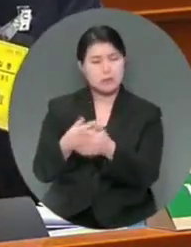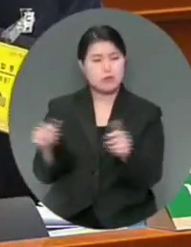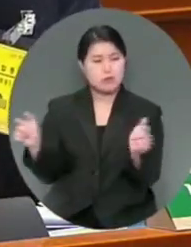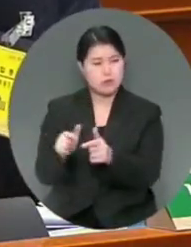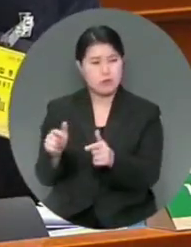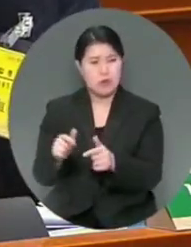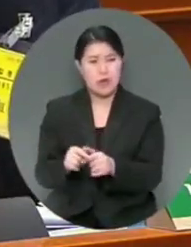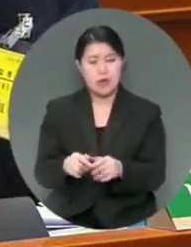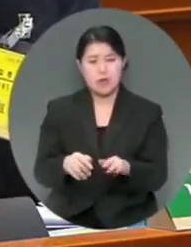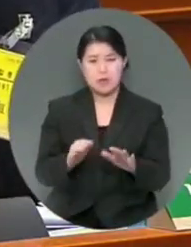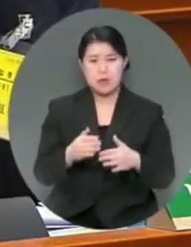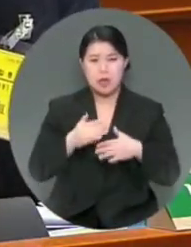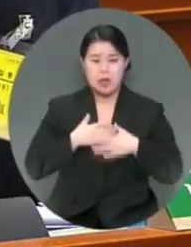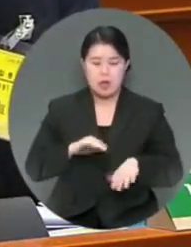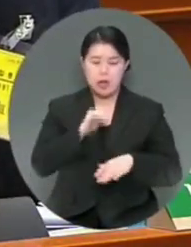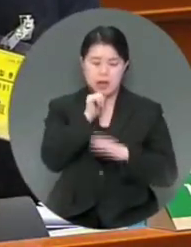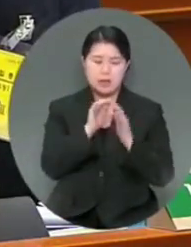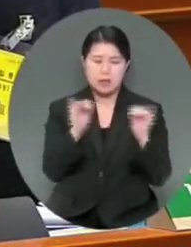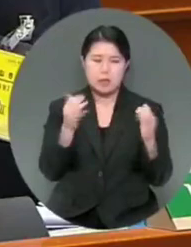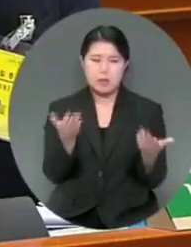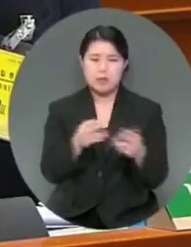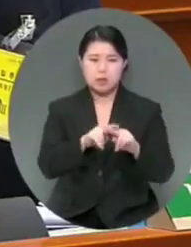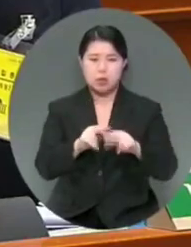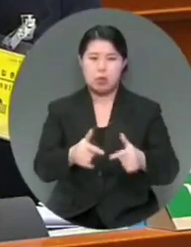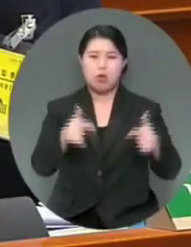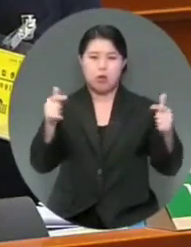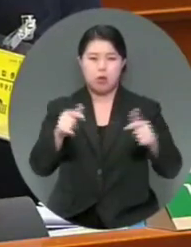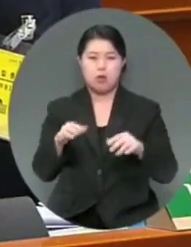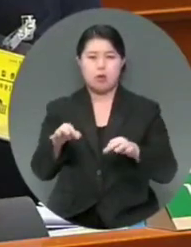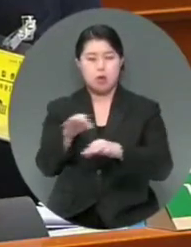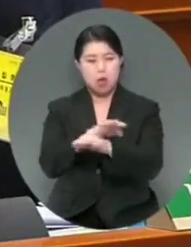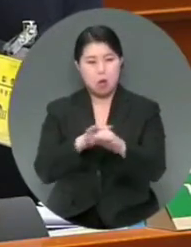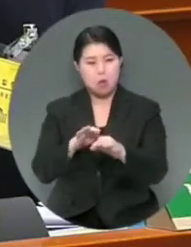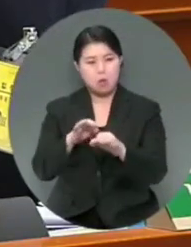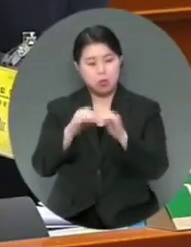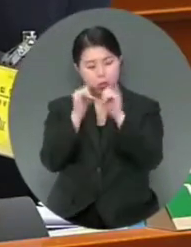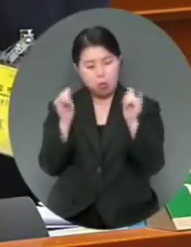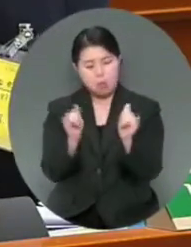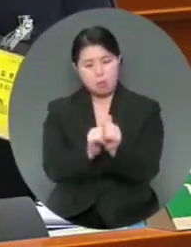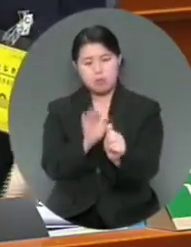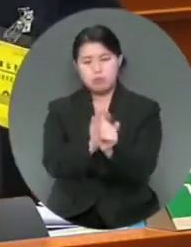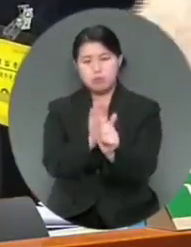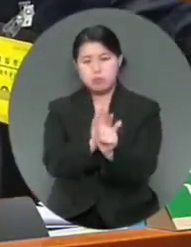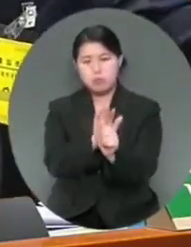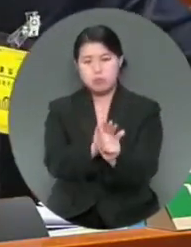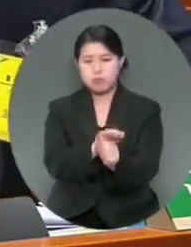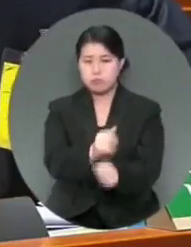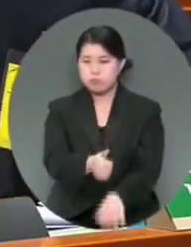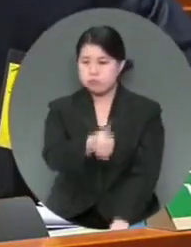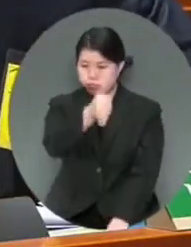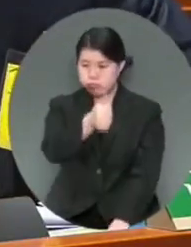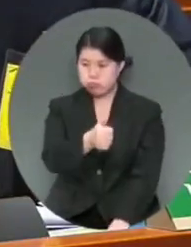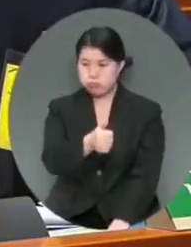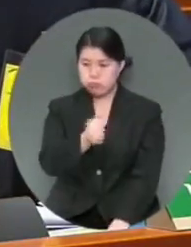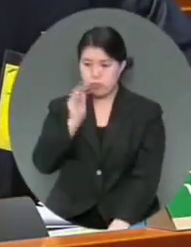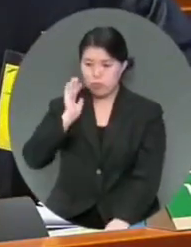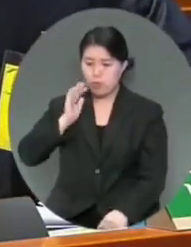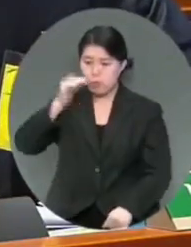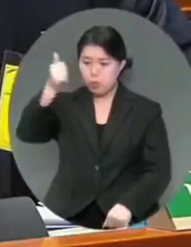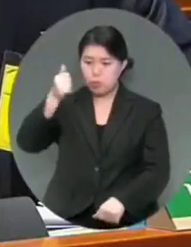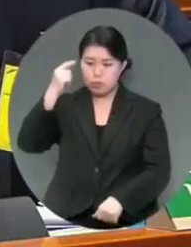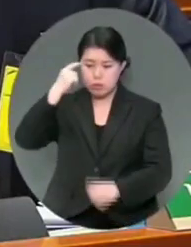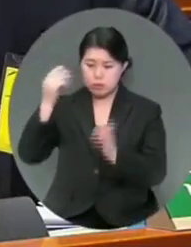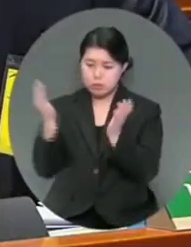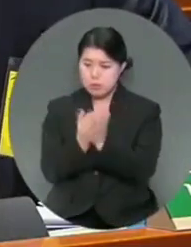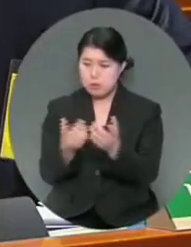취약계층 일자리를 더욱 늘려나가고 또 사회적 경제 부분에 지원하는 것이 오히려 대통령의 뜻과